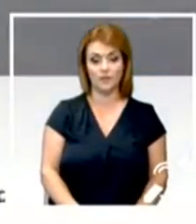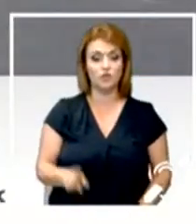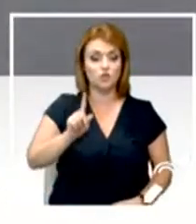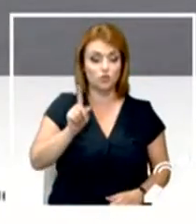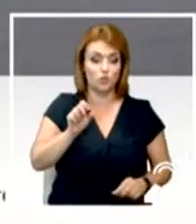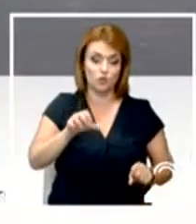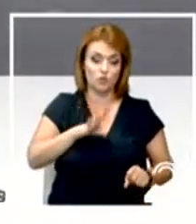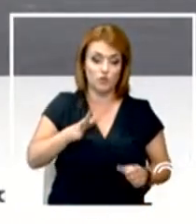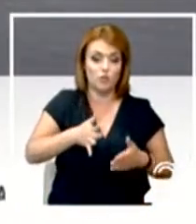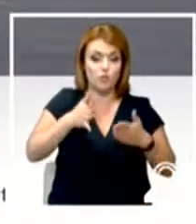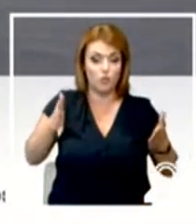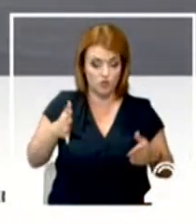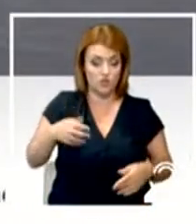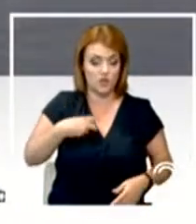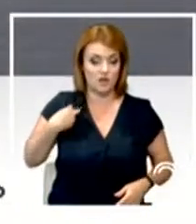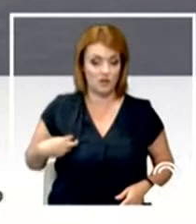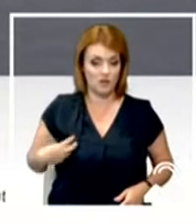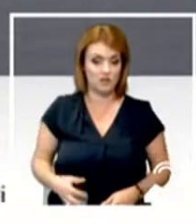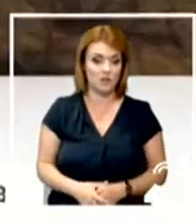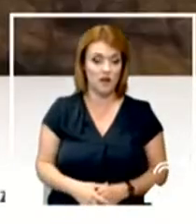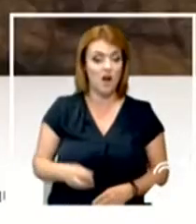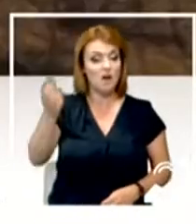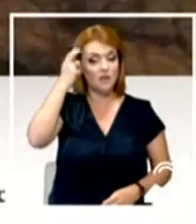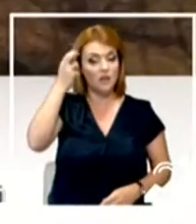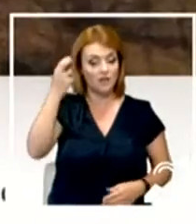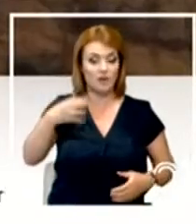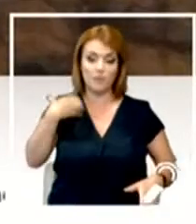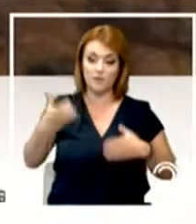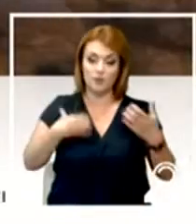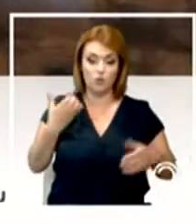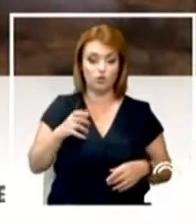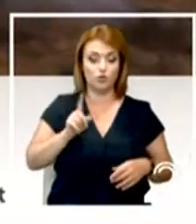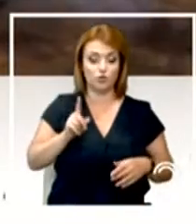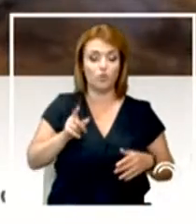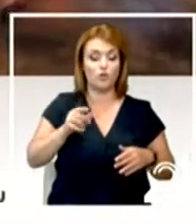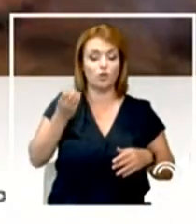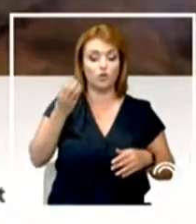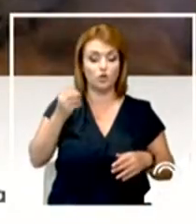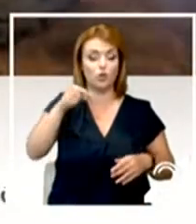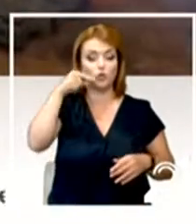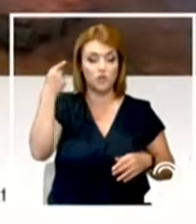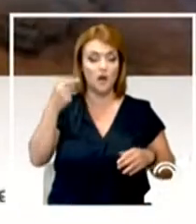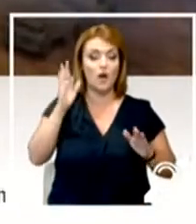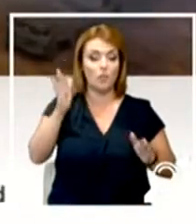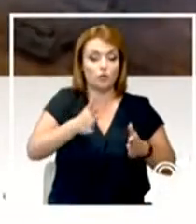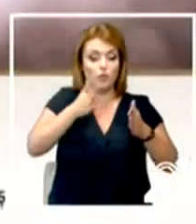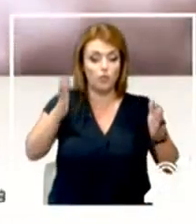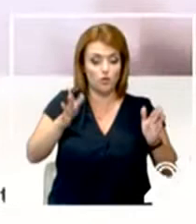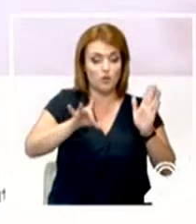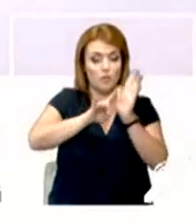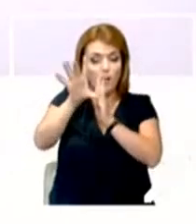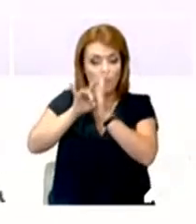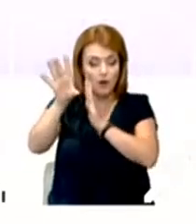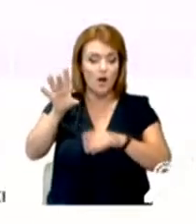Ucrainei. Kievul e îngrijorat că Rusia ar putea lansa rachete și în nord, de pe teritoriul Belarusului, dar și în regiunea nord-estică Harkov,